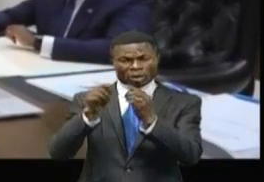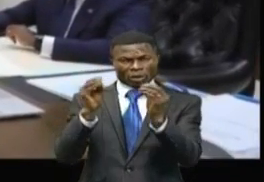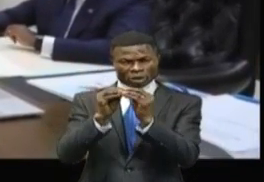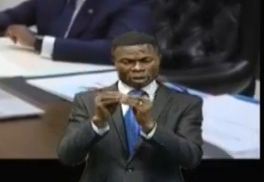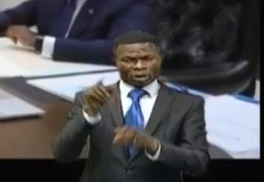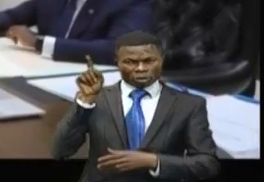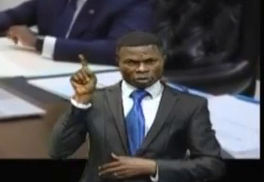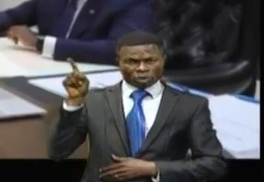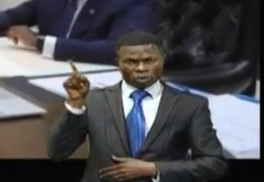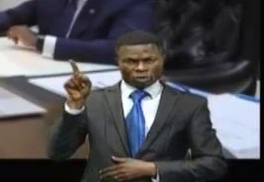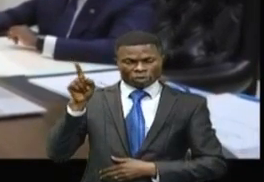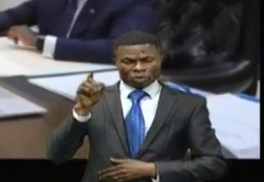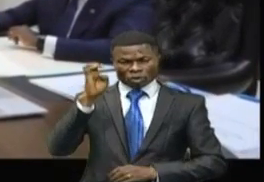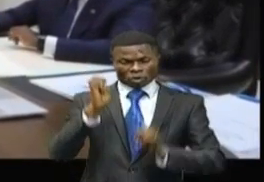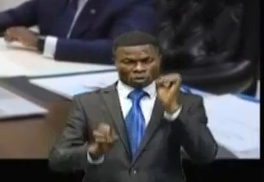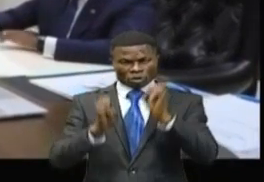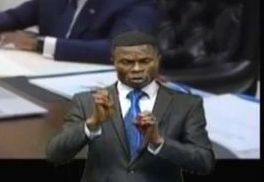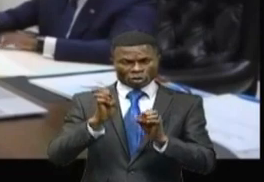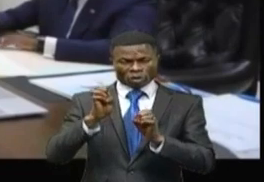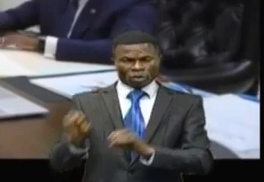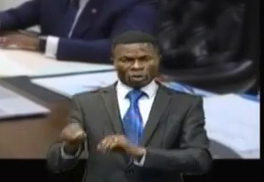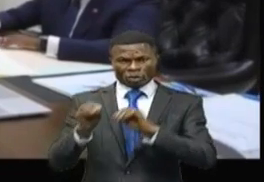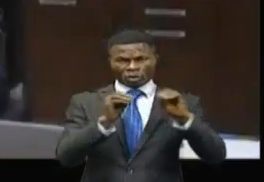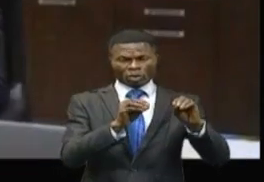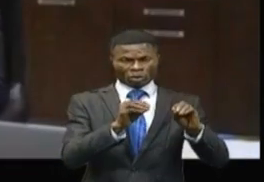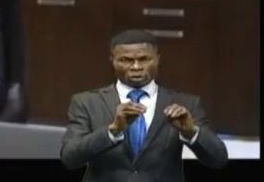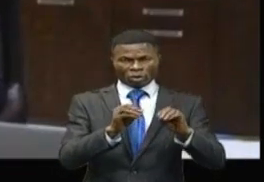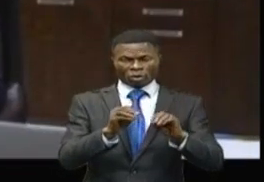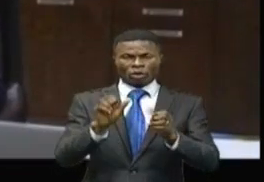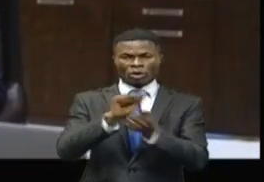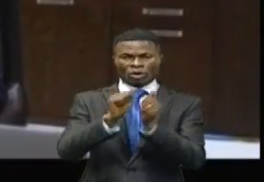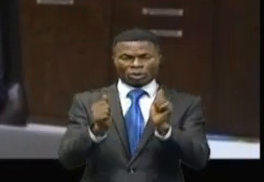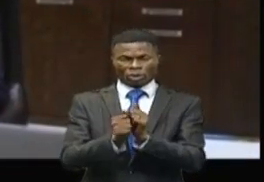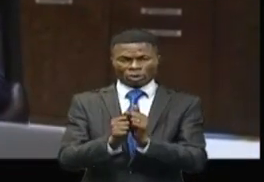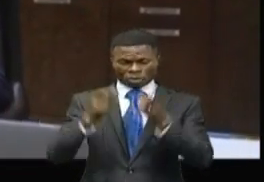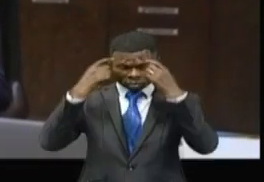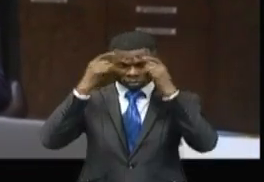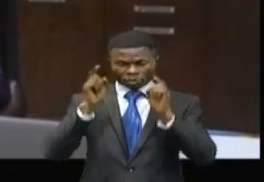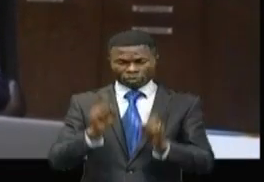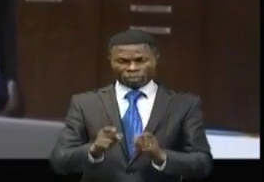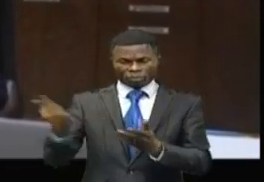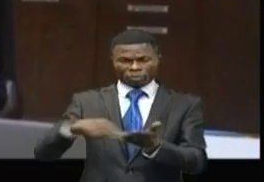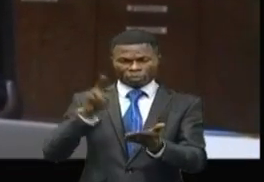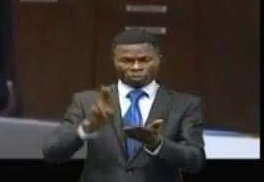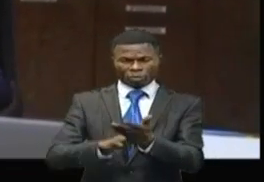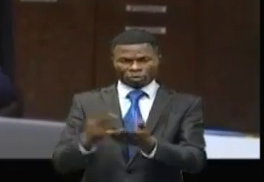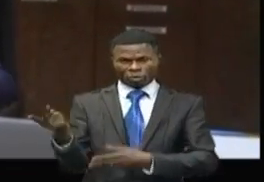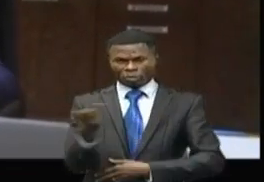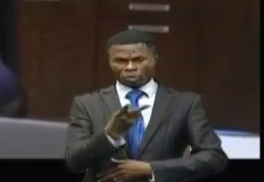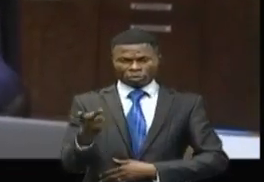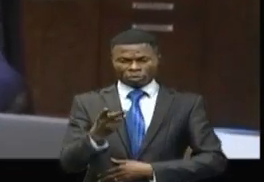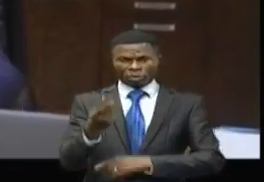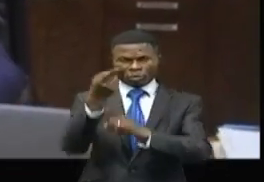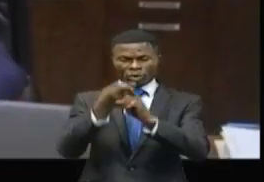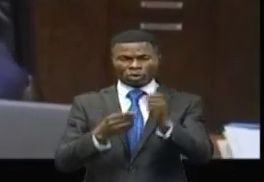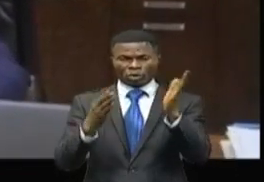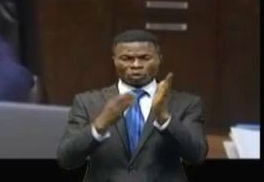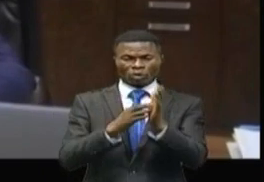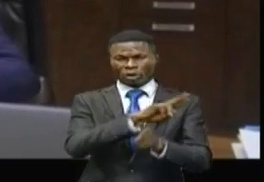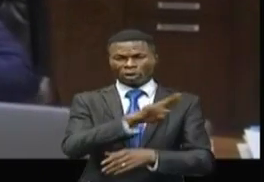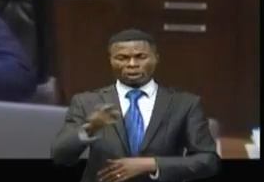est d'évaluer le niveau de mise en oeuvre de l'anem d'hommes au protocole d'accord signé par les deux parties en septembre 2021